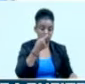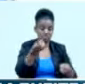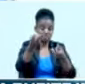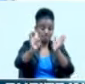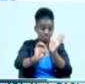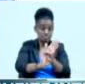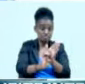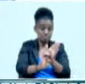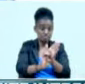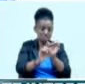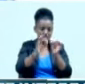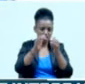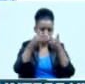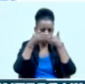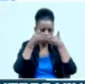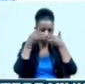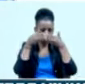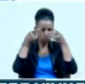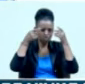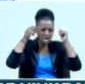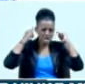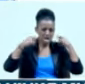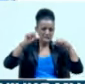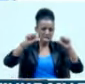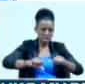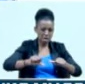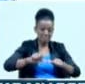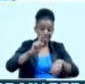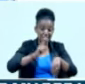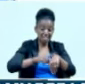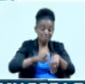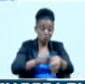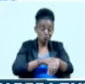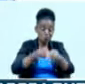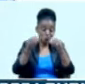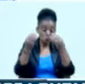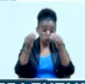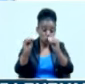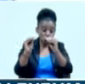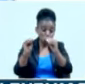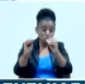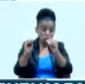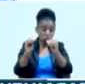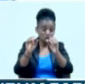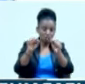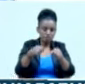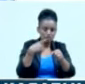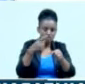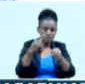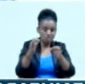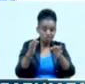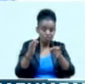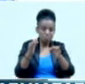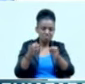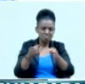nk'ingero, iyo wambaye agapfukamunwa nabi mu by'ukuri umaze igihe kingana gutya ubyigishwa, twize kwivuga yuko iyo haza ko